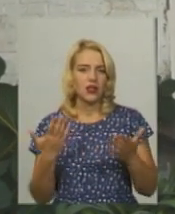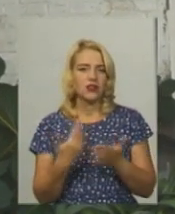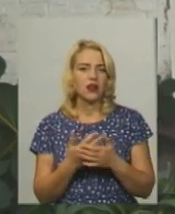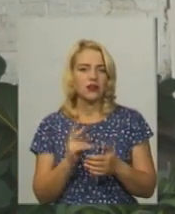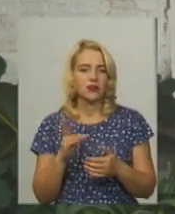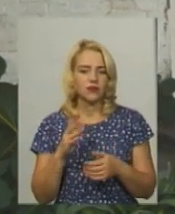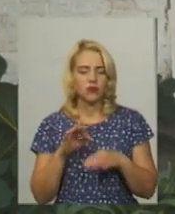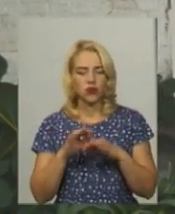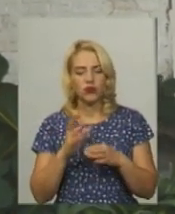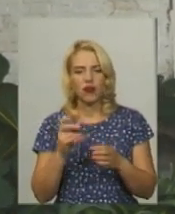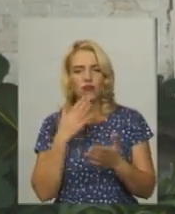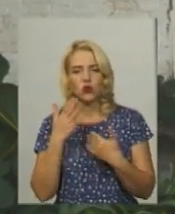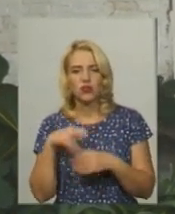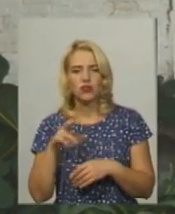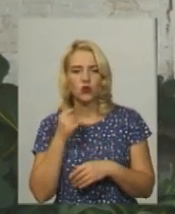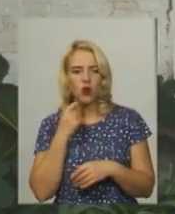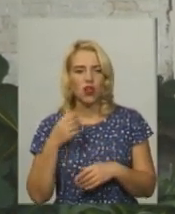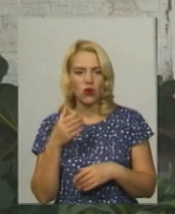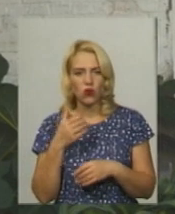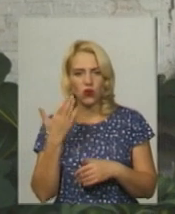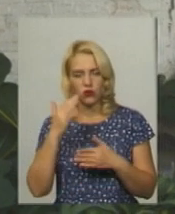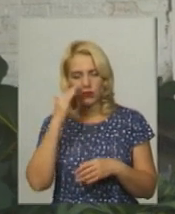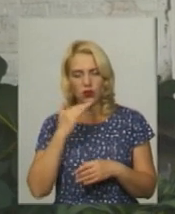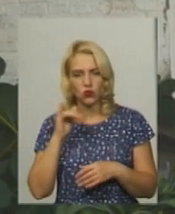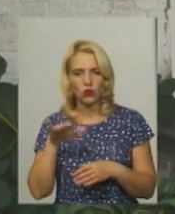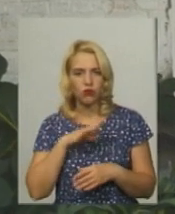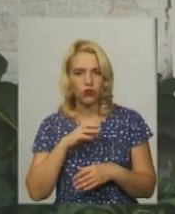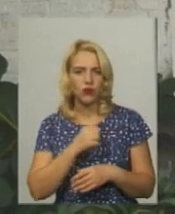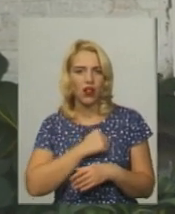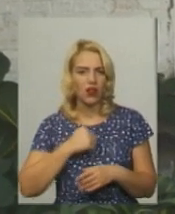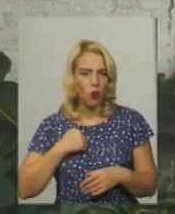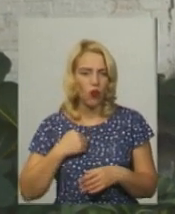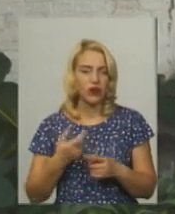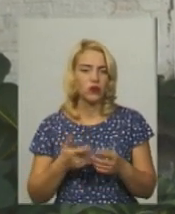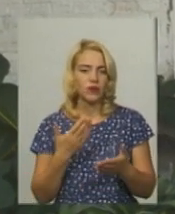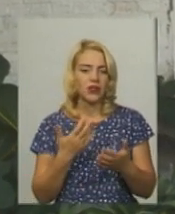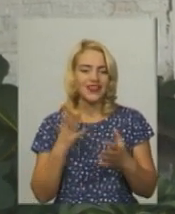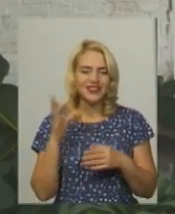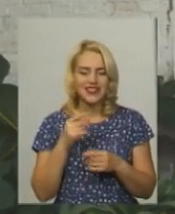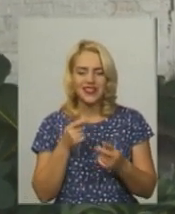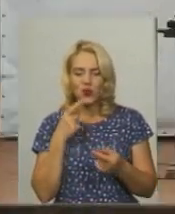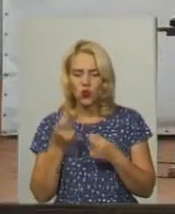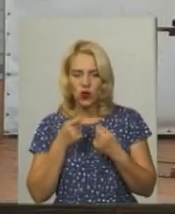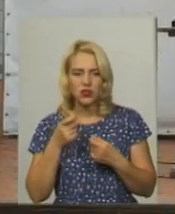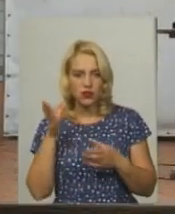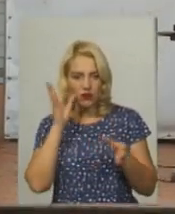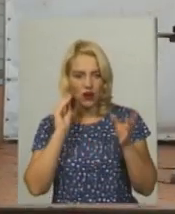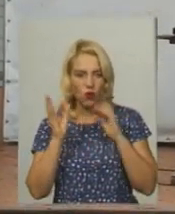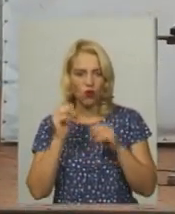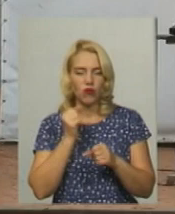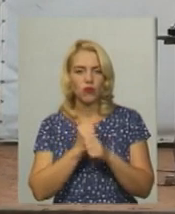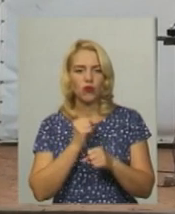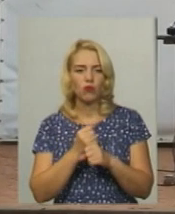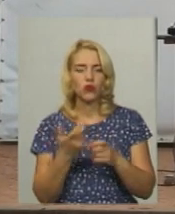до алкоголю, якщо в нього батько був алкоголіком і так далі. Тобто всі ці аспекти, всі нюанси ми враховуємо. Роботу над